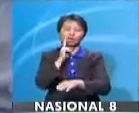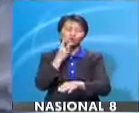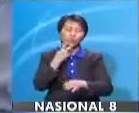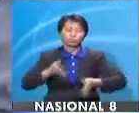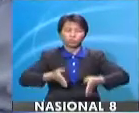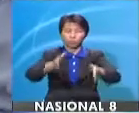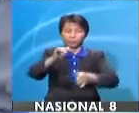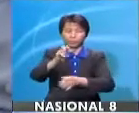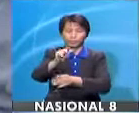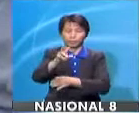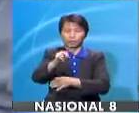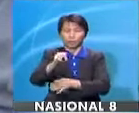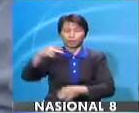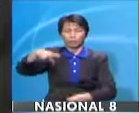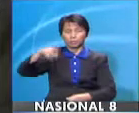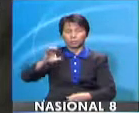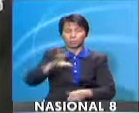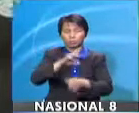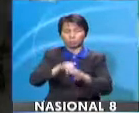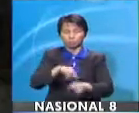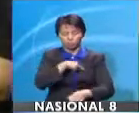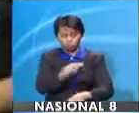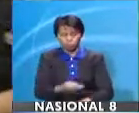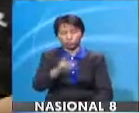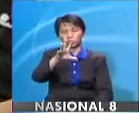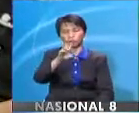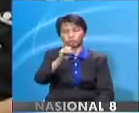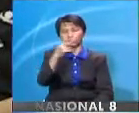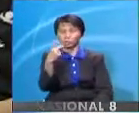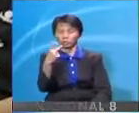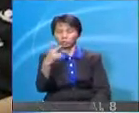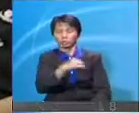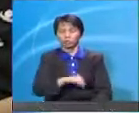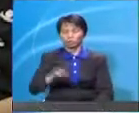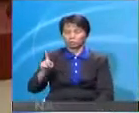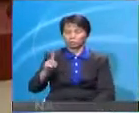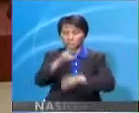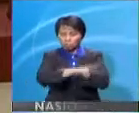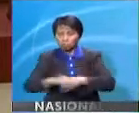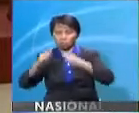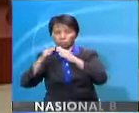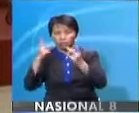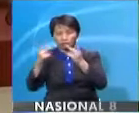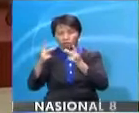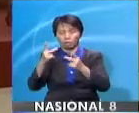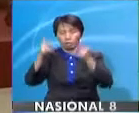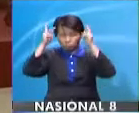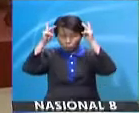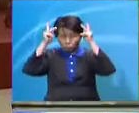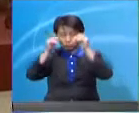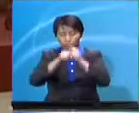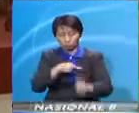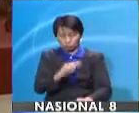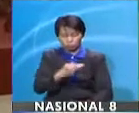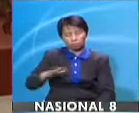Jalan Baung, Pengkalan Cepa, melibatkan kerugian lebih RM30,000 dan menyamun kediaman peruncit di Kuala Krai dengan